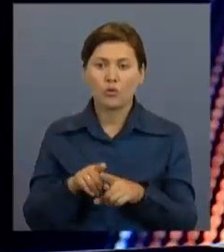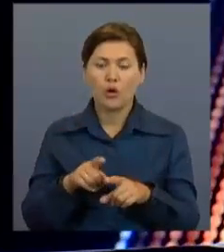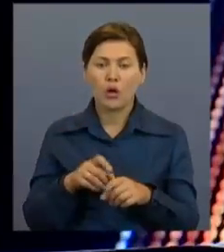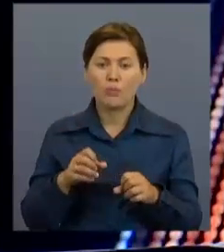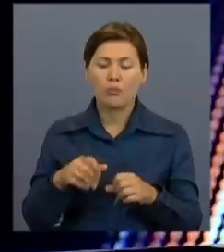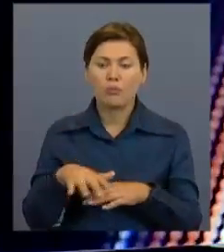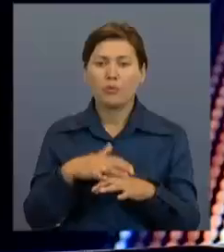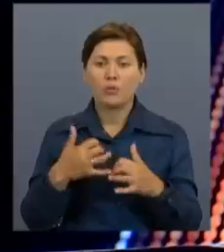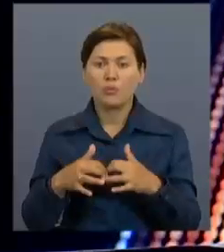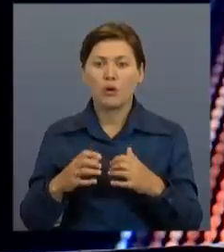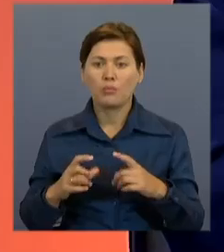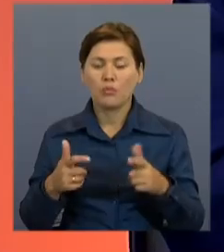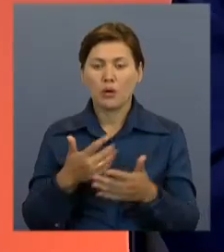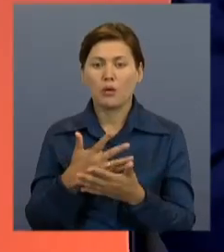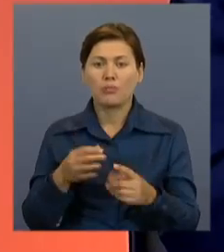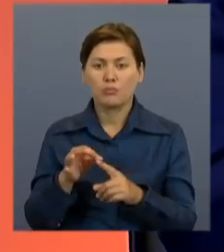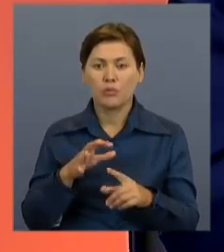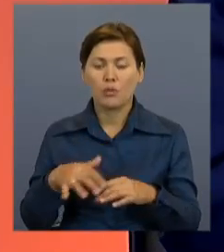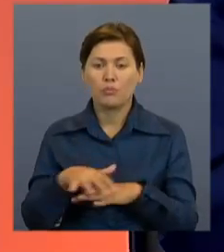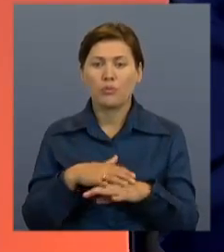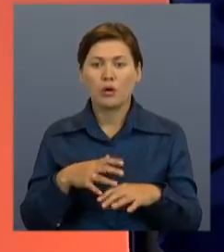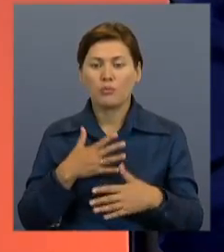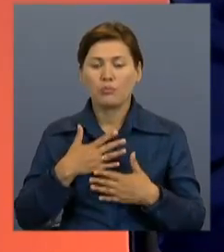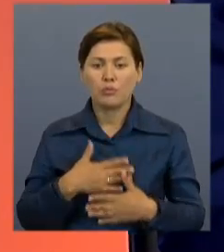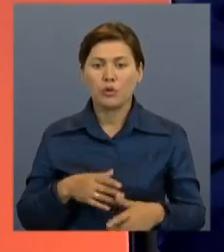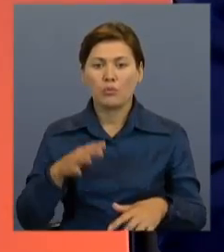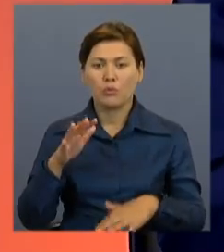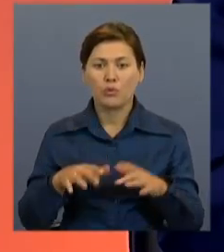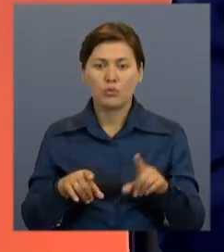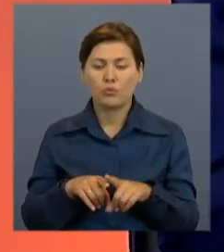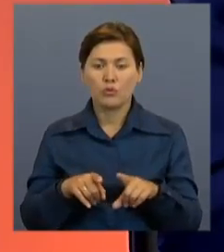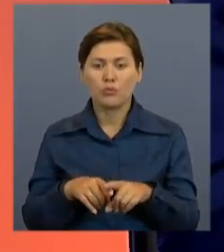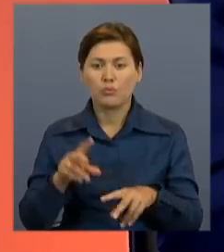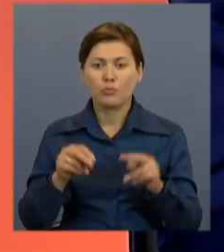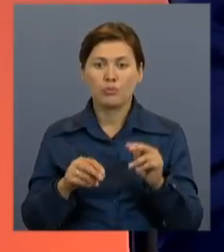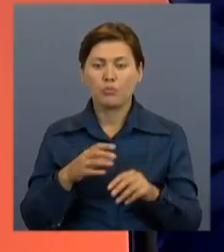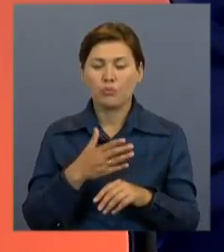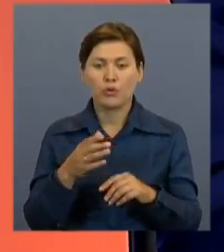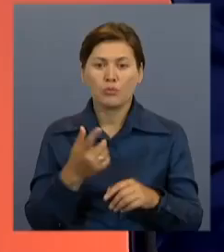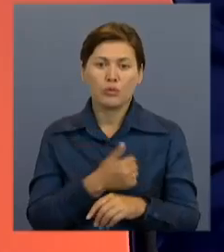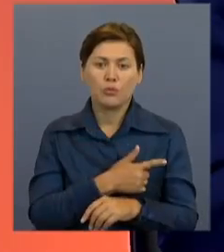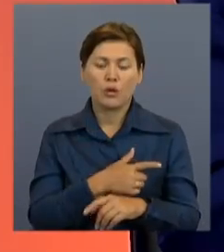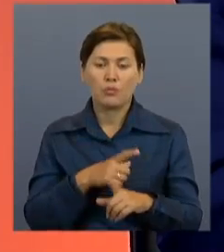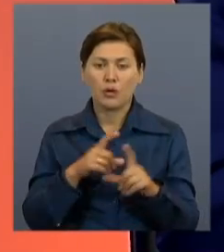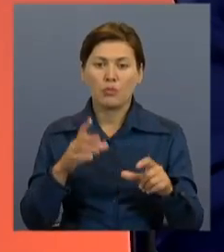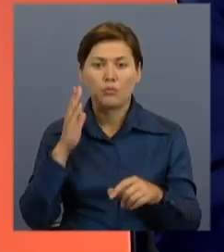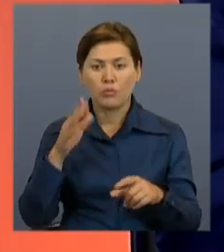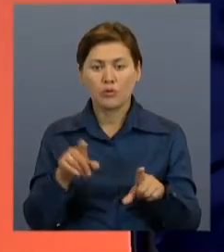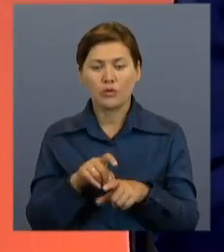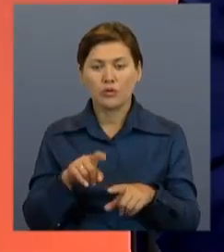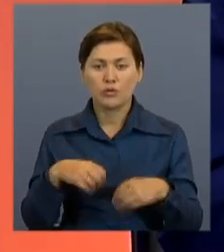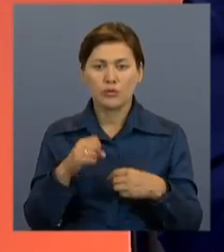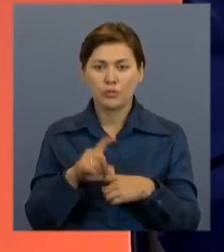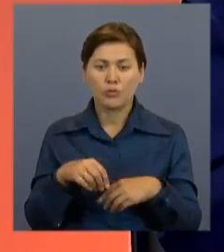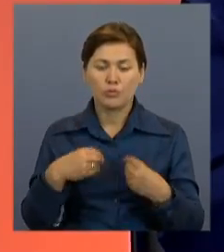халықтың тарапынан түсіп әртүрлі көздерден халықтың қанағаттандыру деңгейінде ескере отырып, бұл медициналық мекемелерге болашақта тапсырыстар